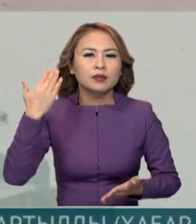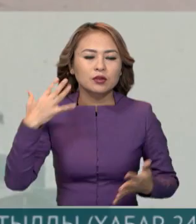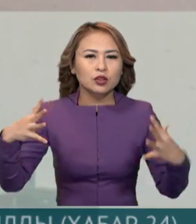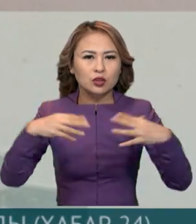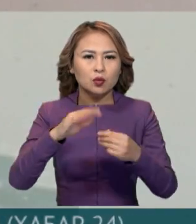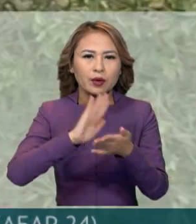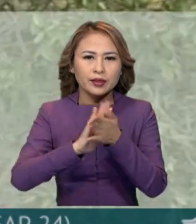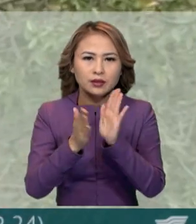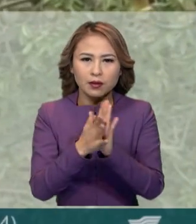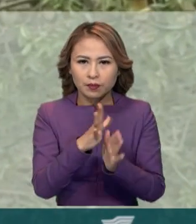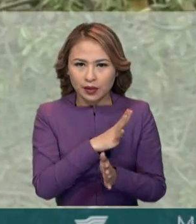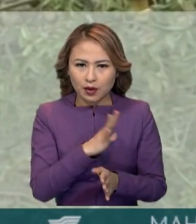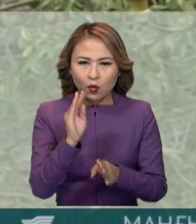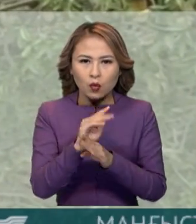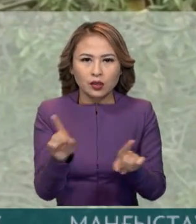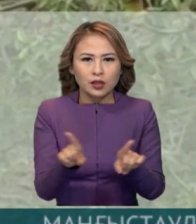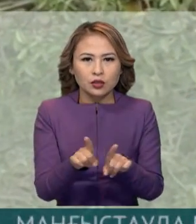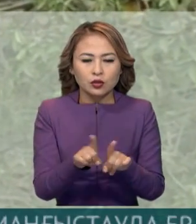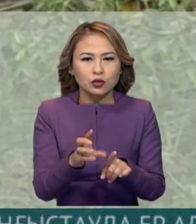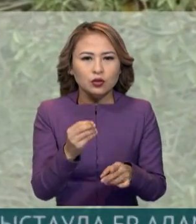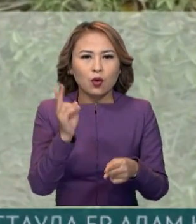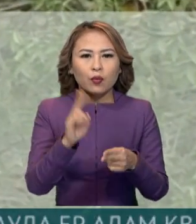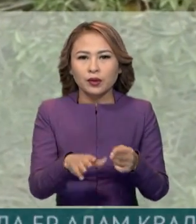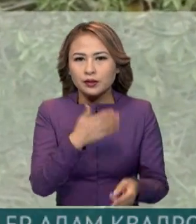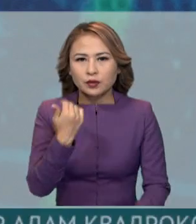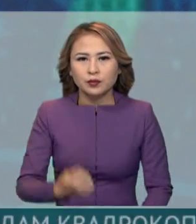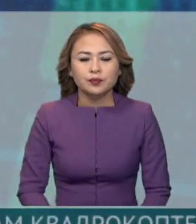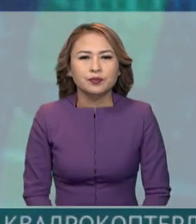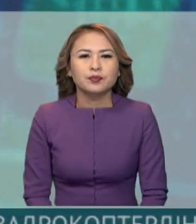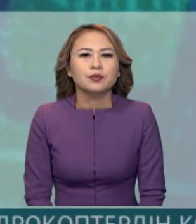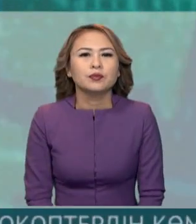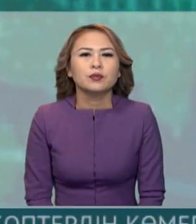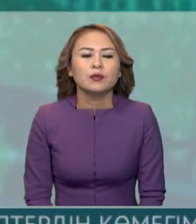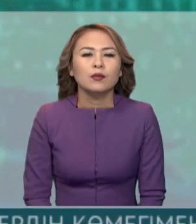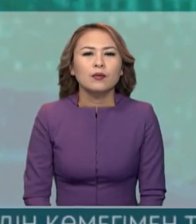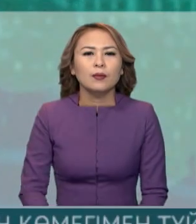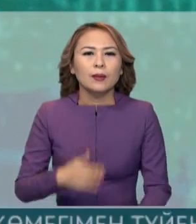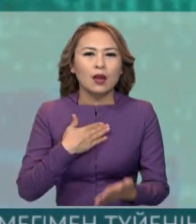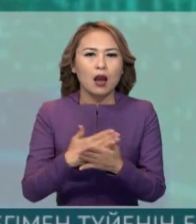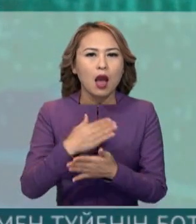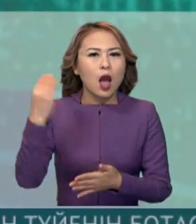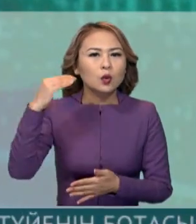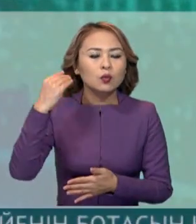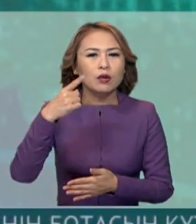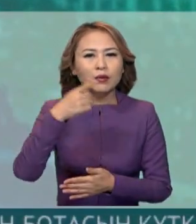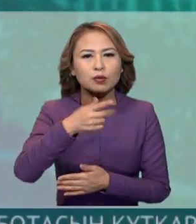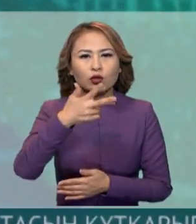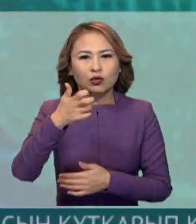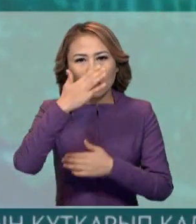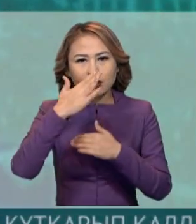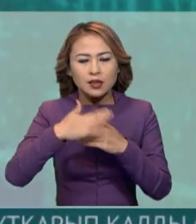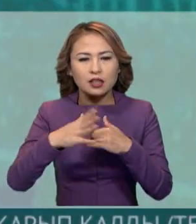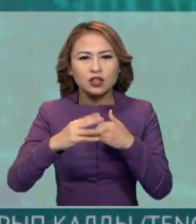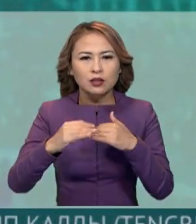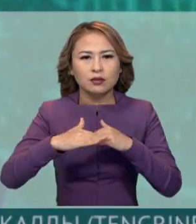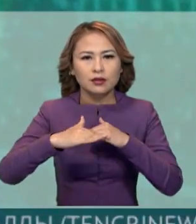де бітім жасасуға келіскен, алайда одан еш нәтиже шықпады. Ел жаңалықтары. Ақтөбеде 1300-ден астам